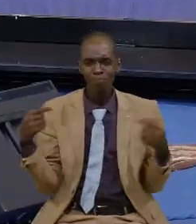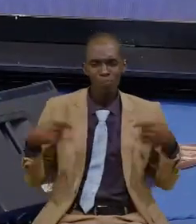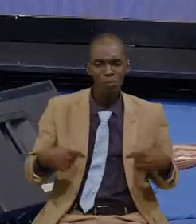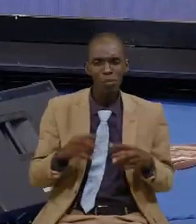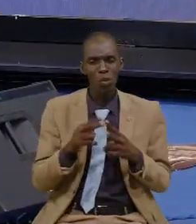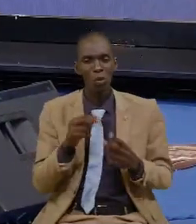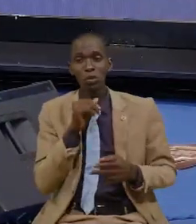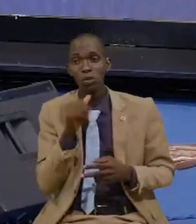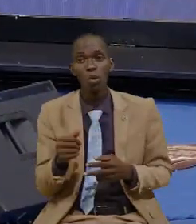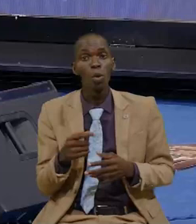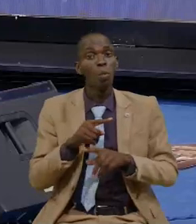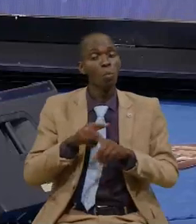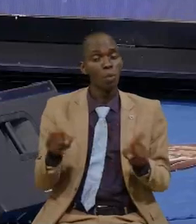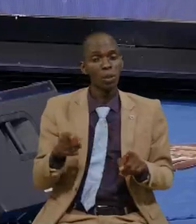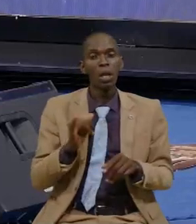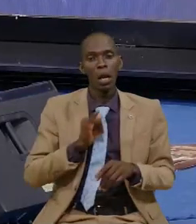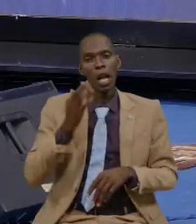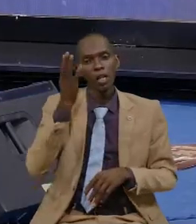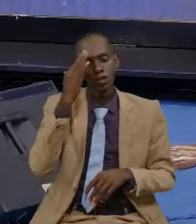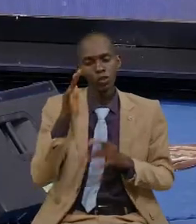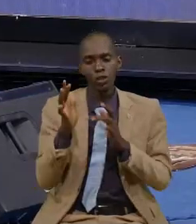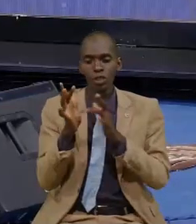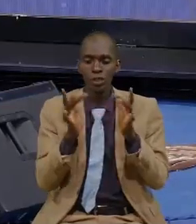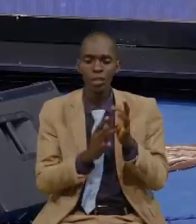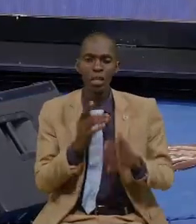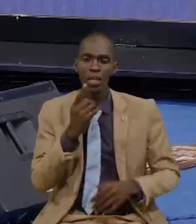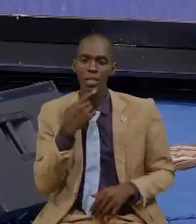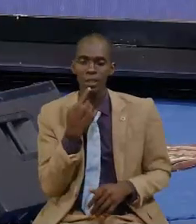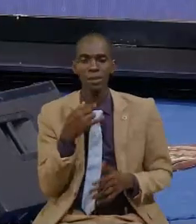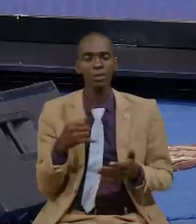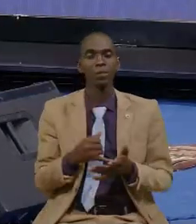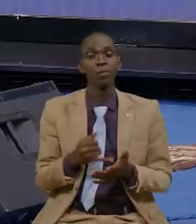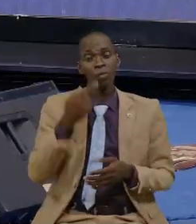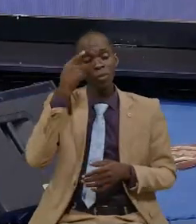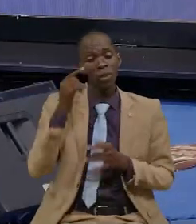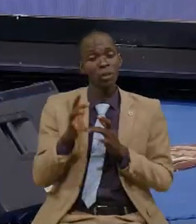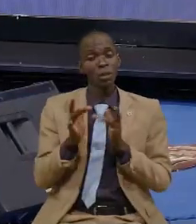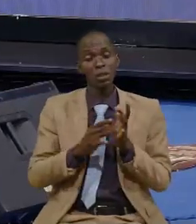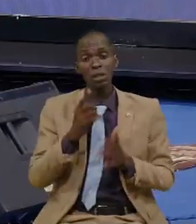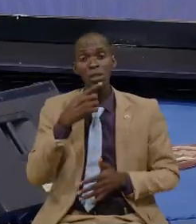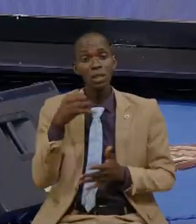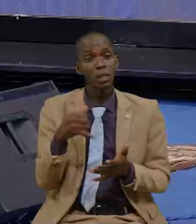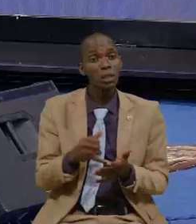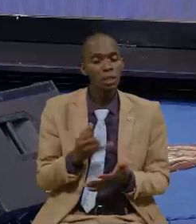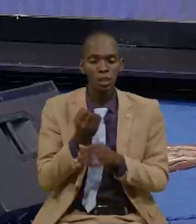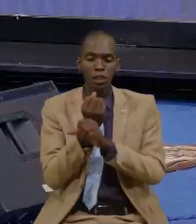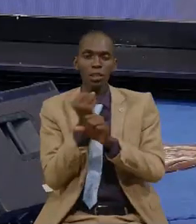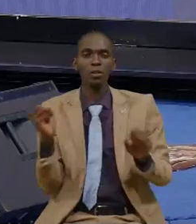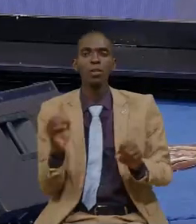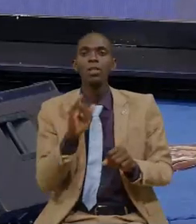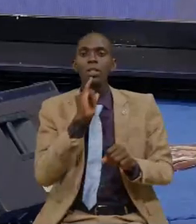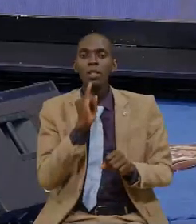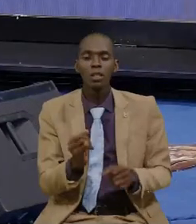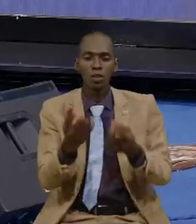l'homme ou bien. Je ne sais pas. Hein. Mais moi, je sais que Jésus l'a dit. Parce que Jésus l'a dit.